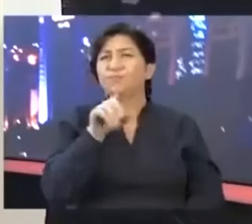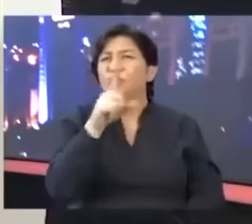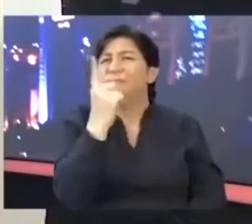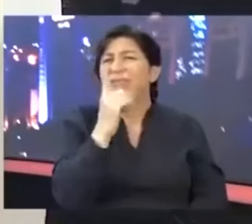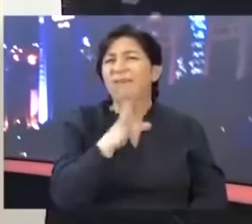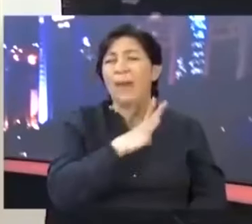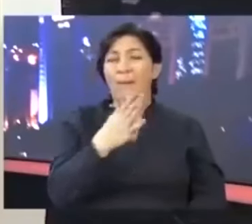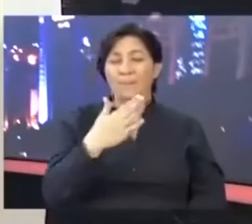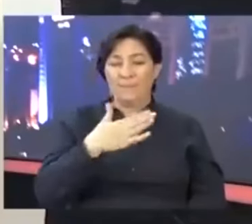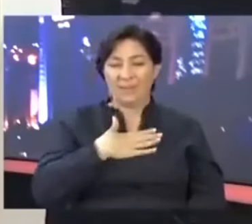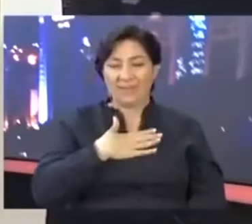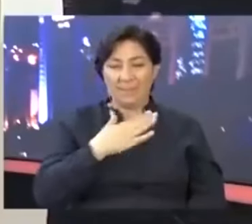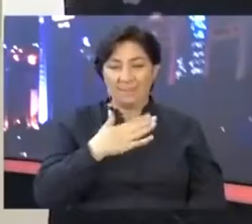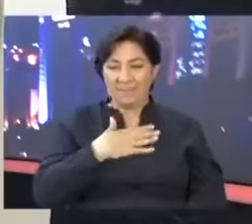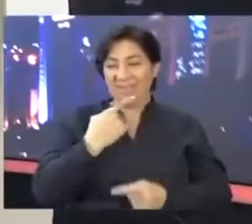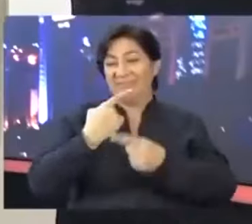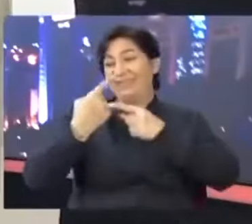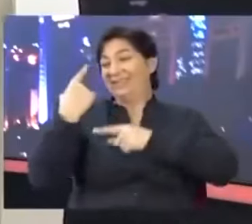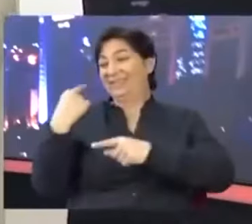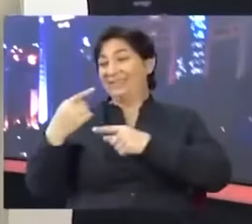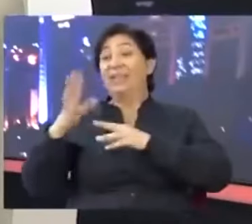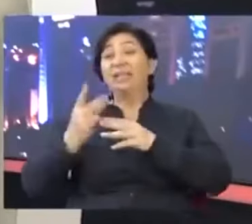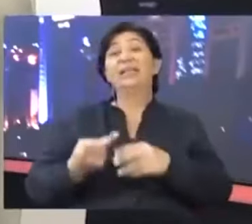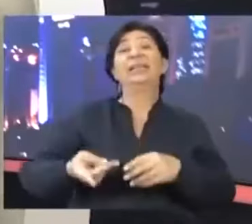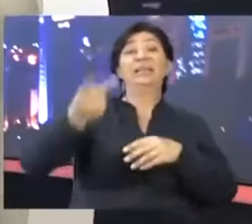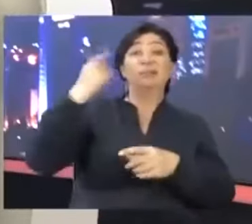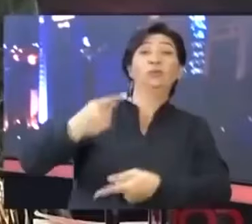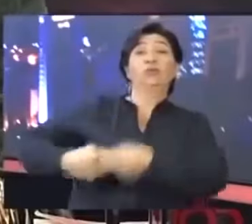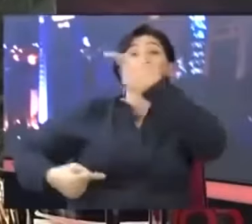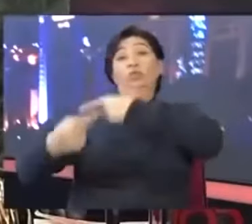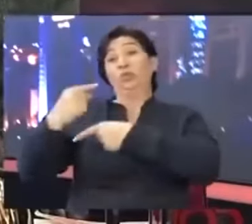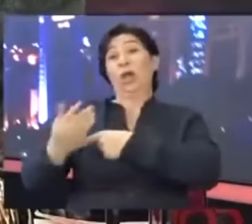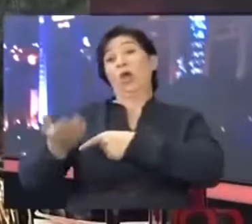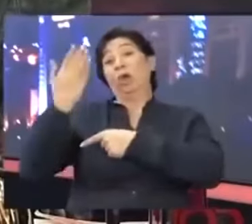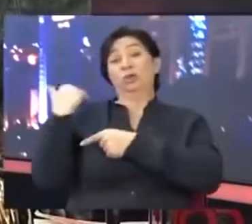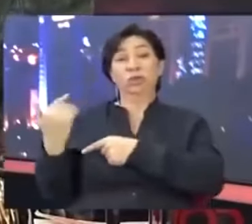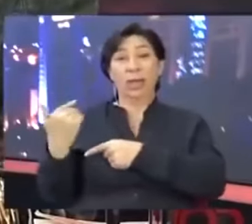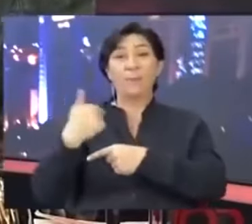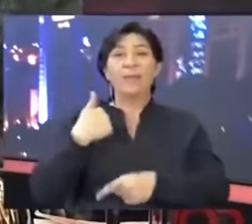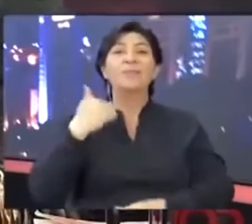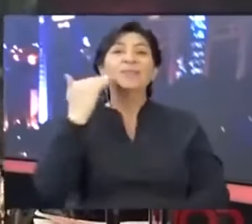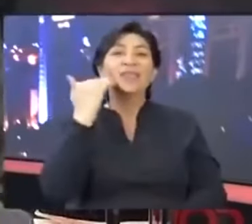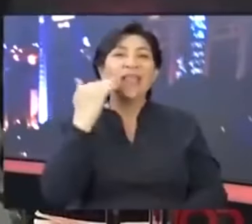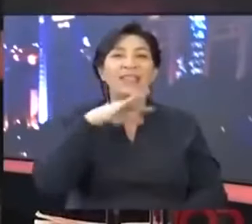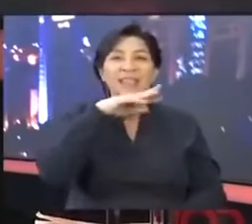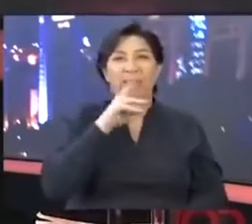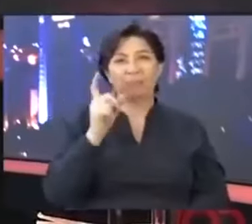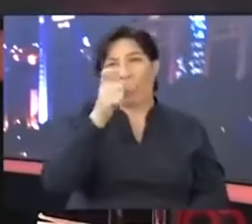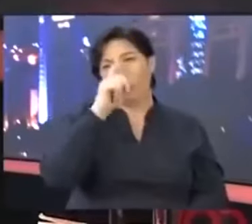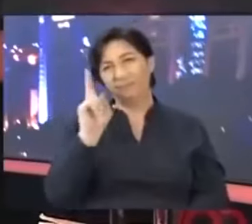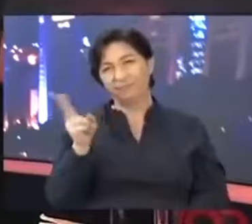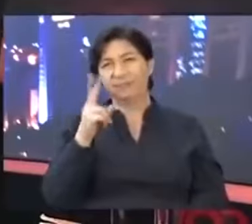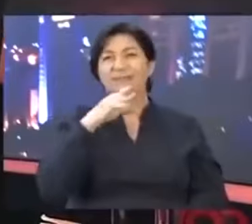bir şey var ben benden bir nesil değil Bir önceki nesil Yani benim Eee büyük baba dede